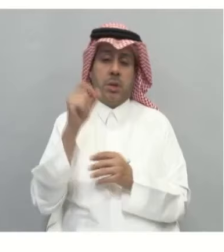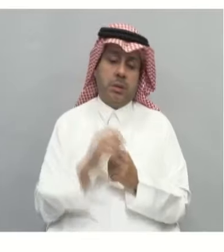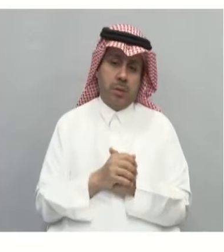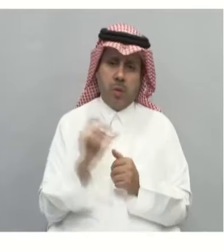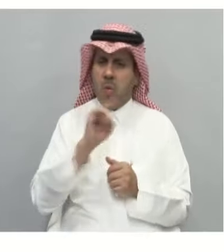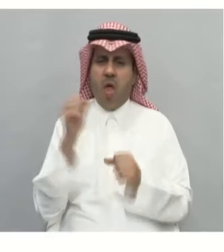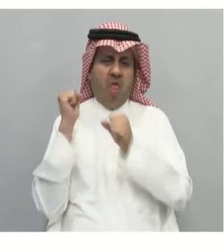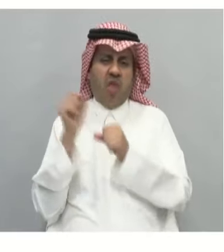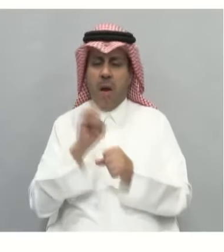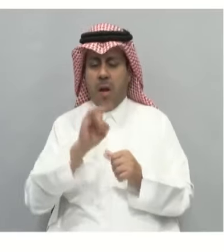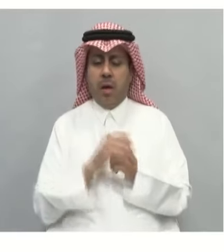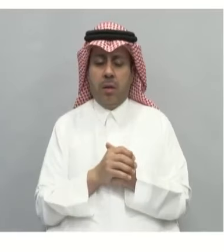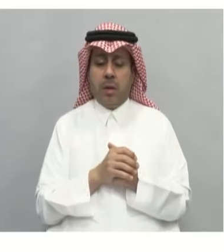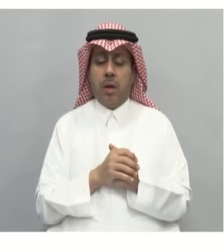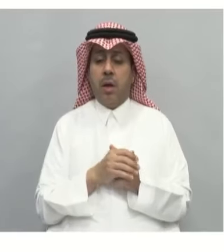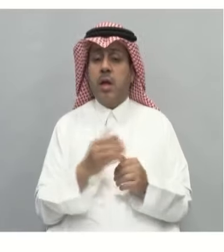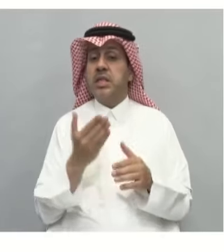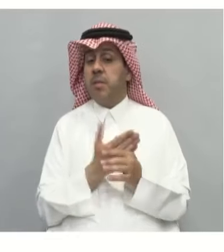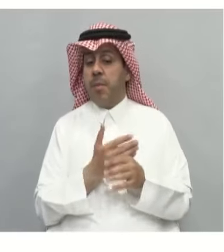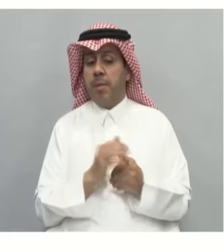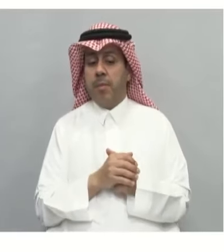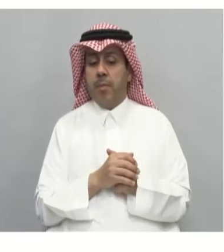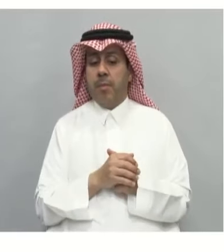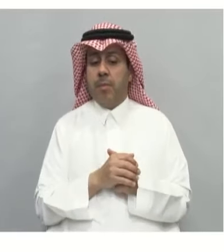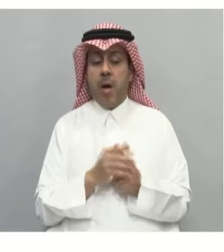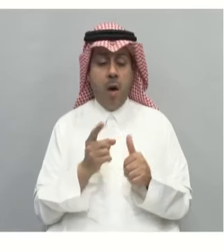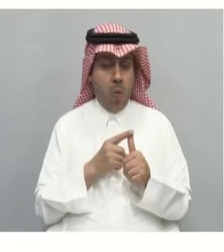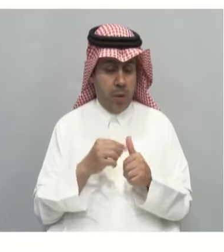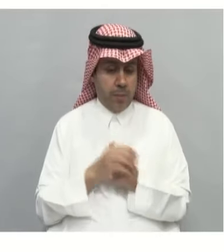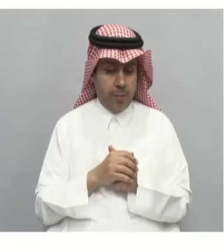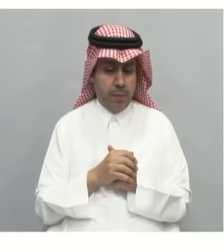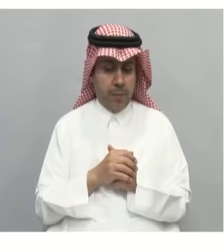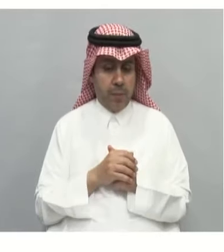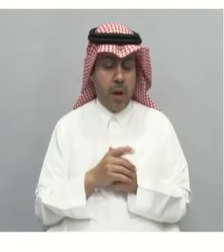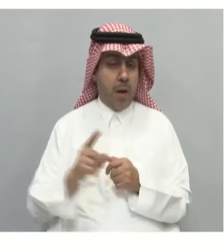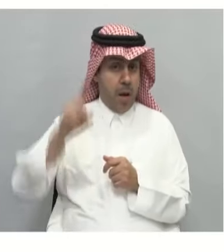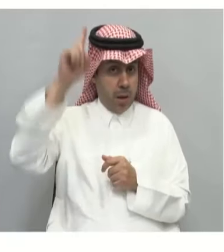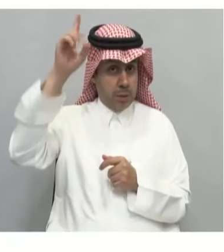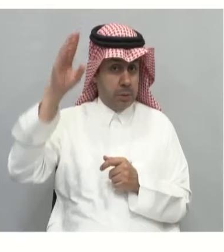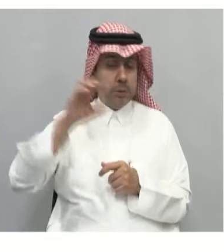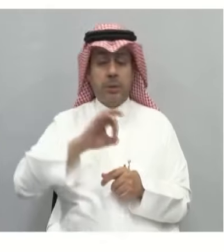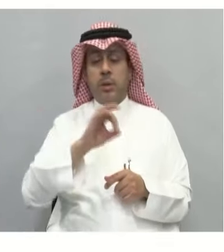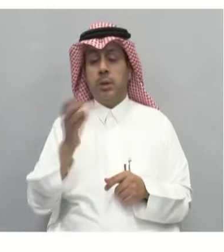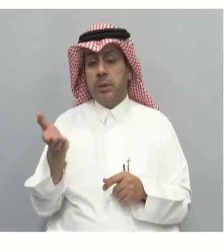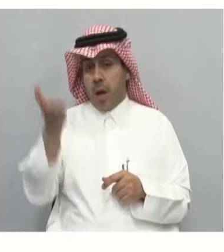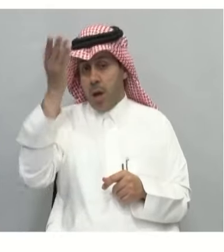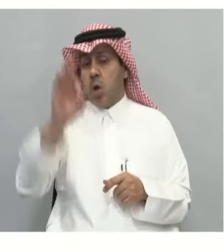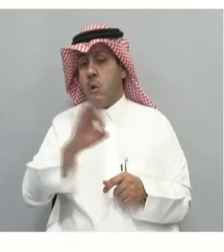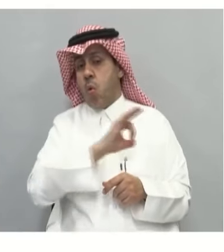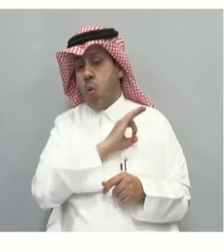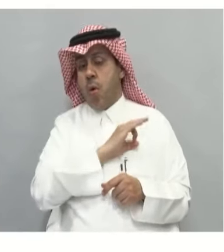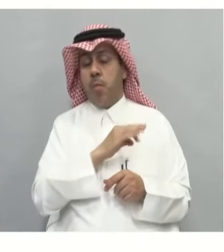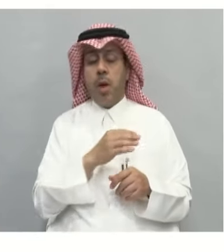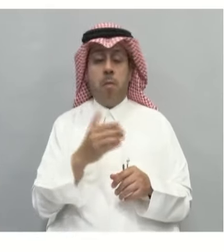يستثقل وذلك لامور منها اولا ان الله تعالى يحب من عبده ان